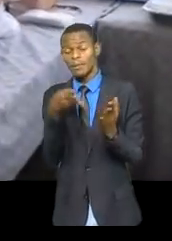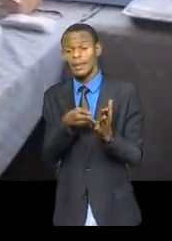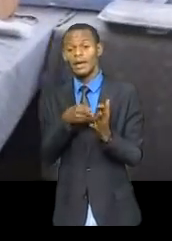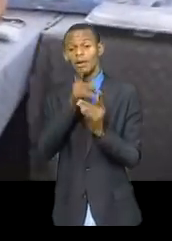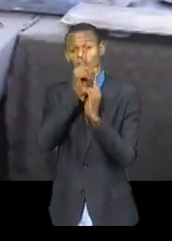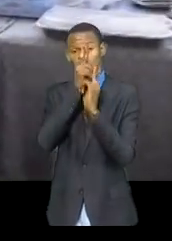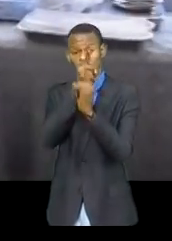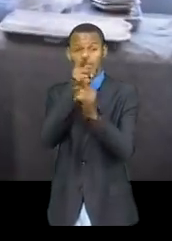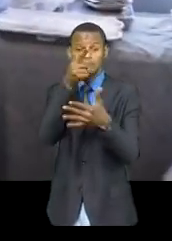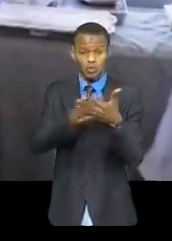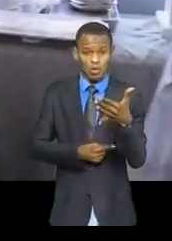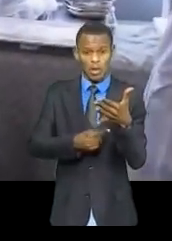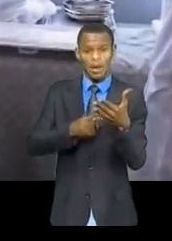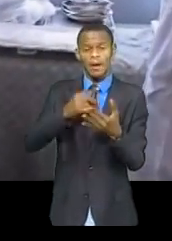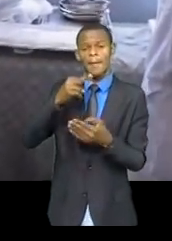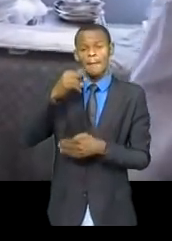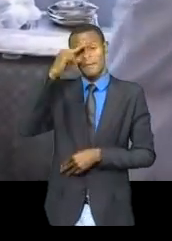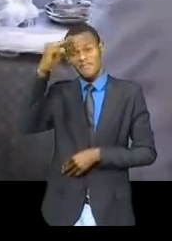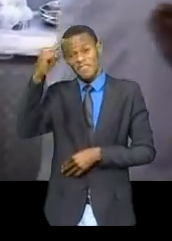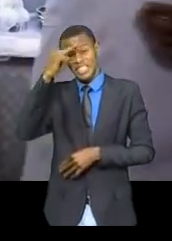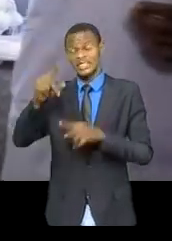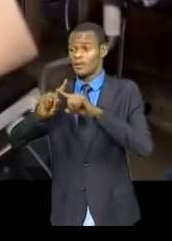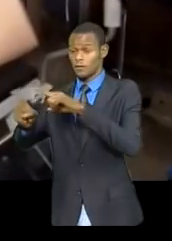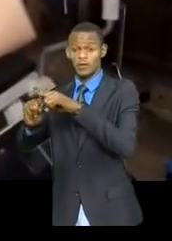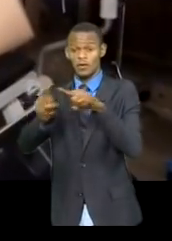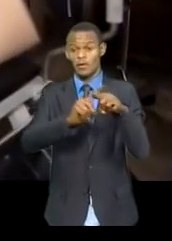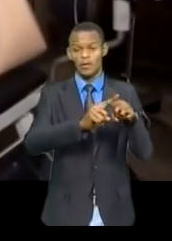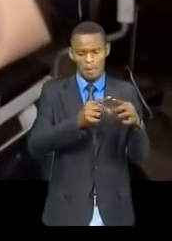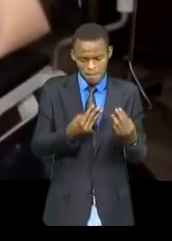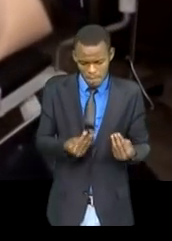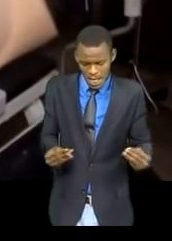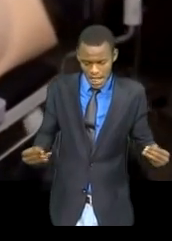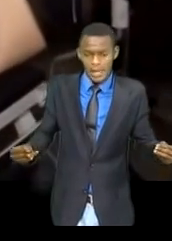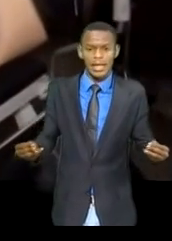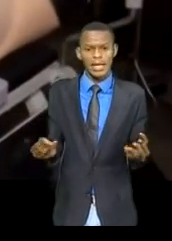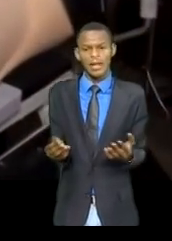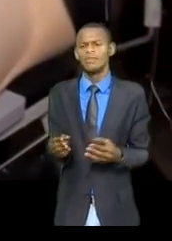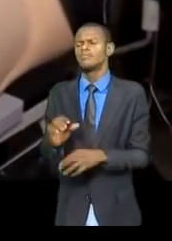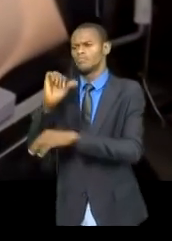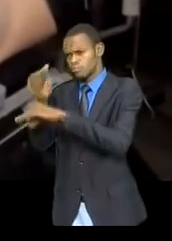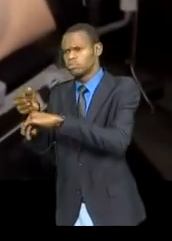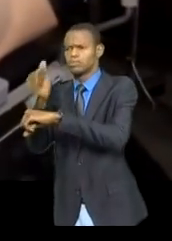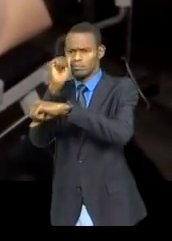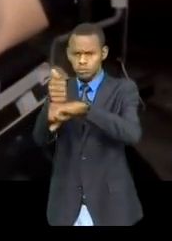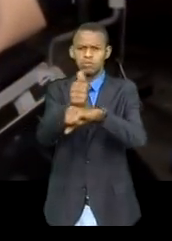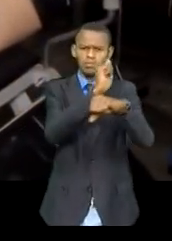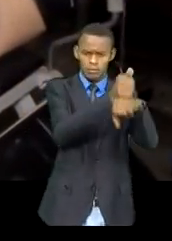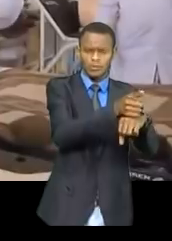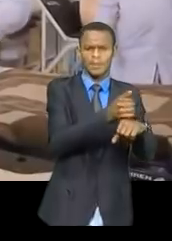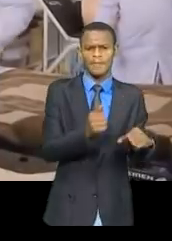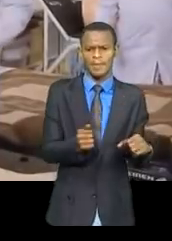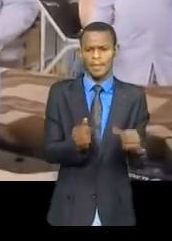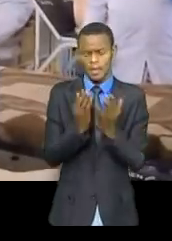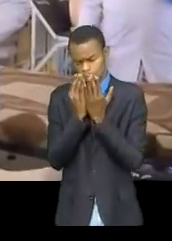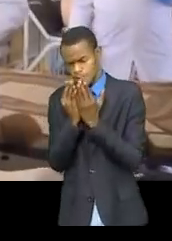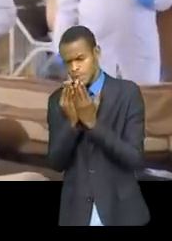matériel didactique adéquat pour une formation de qualité. La dite dotation est une volonté manifeste du gouvernement de la République